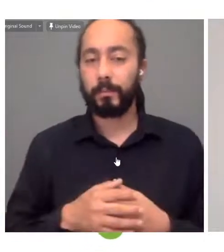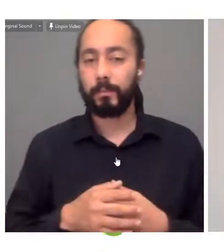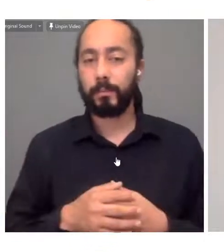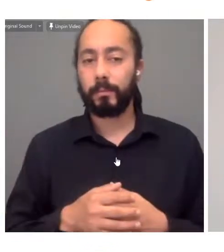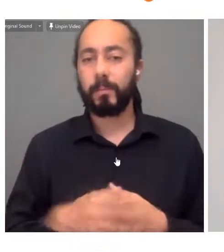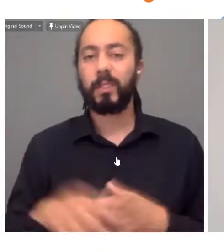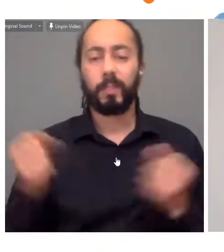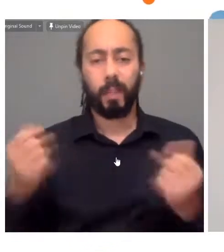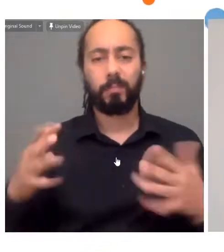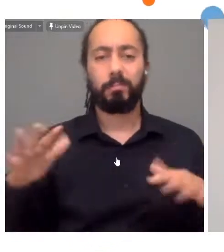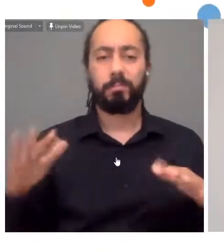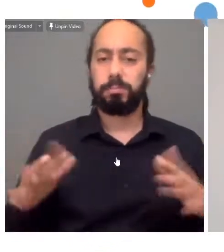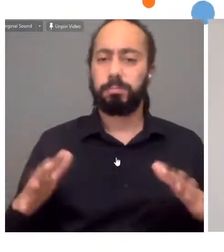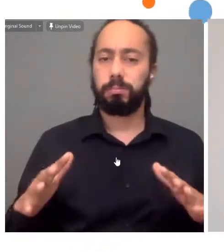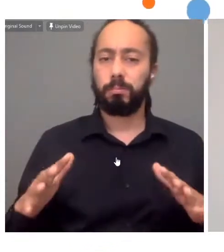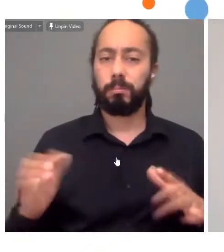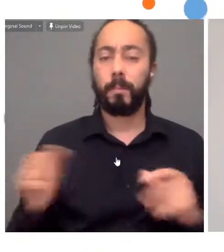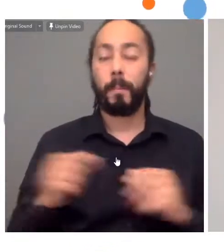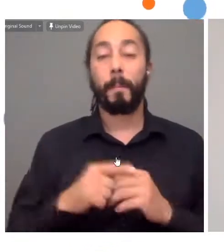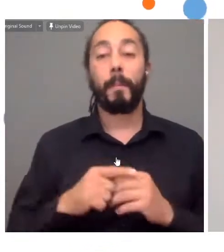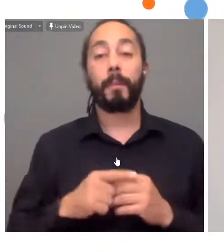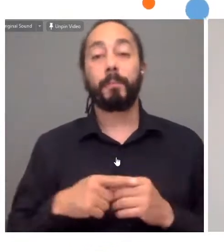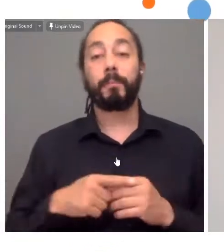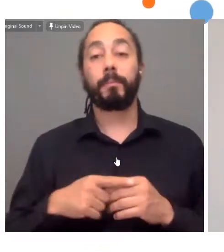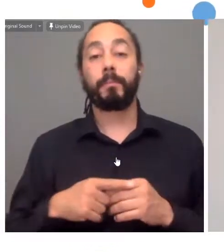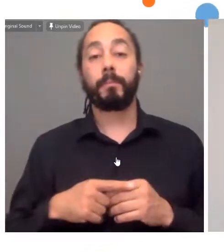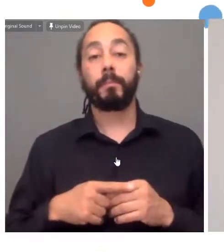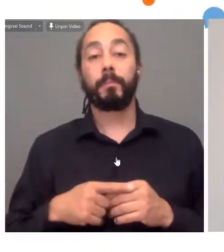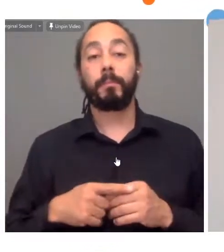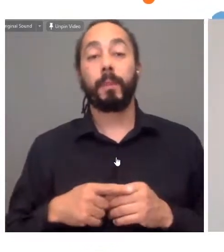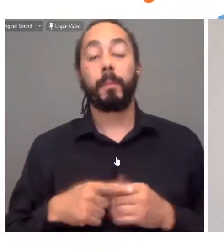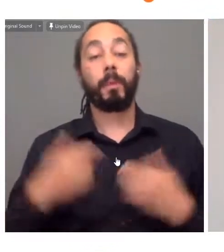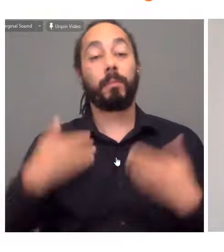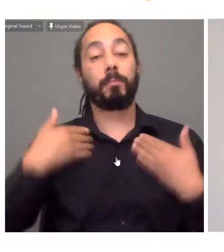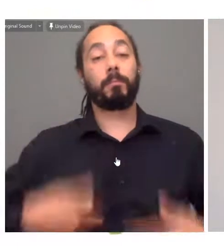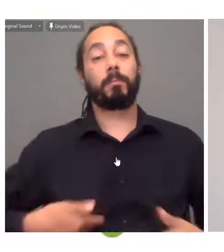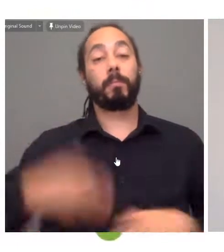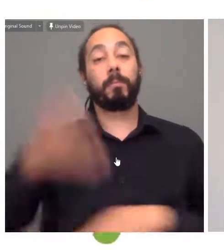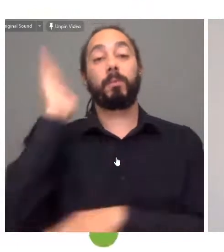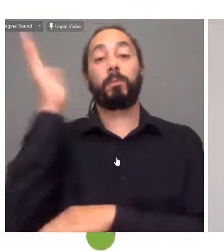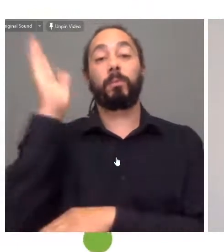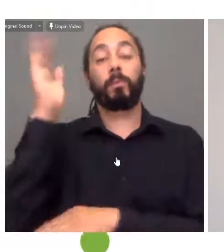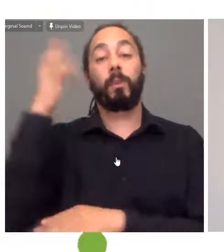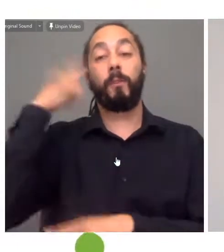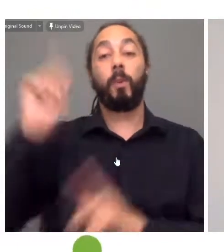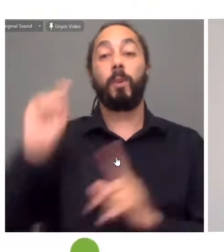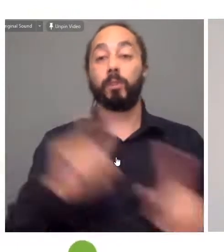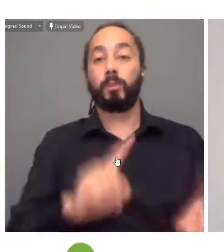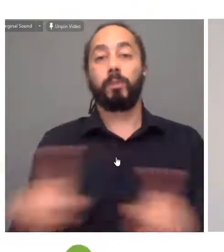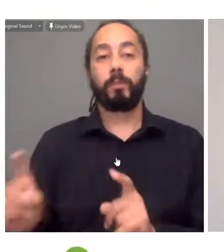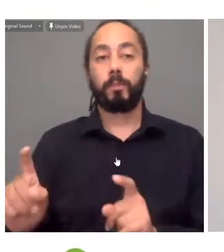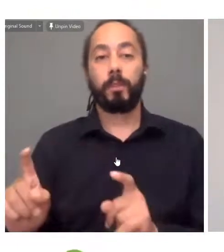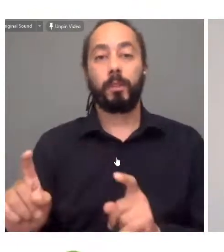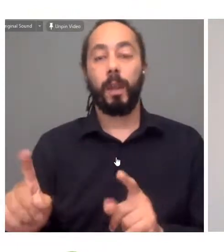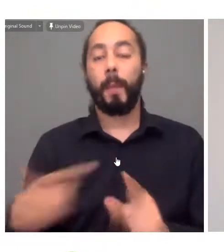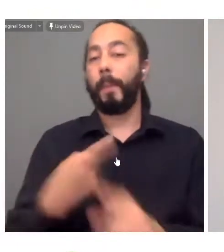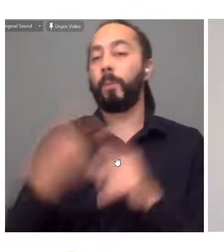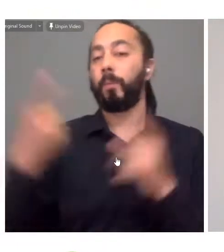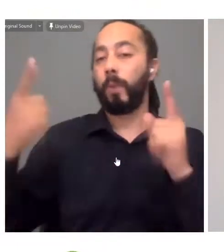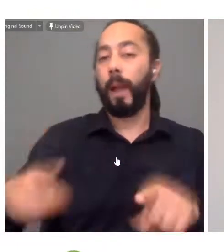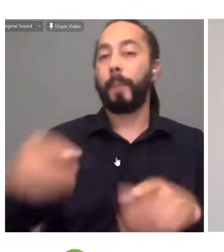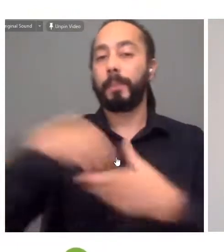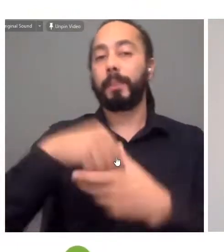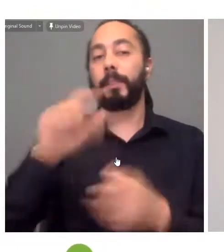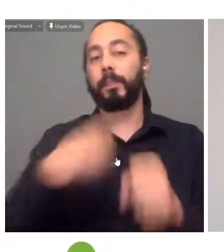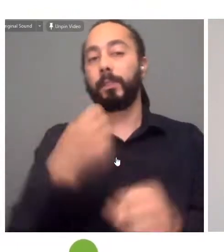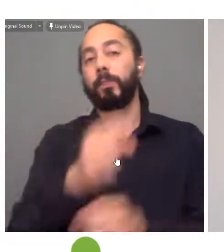salariale d'urgence du Canada va baisser à 45% de 58 000. On sait